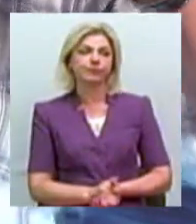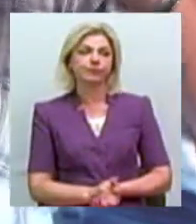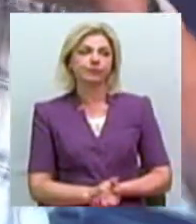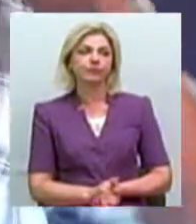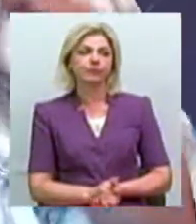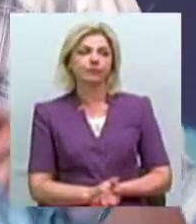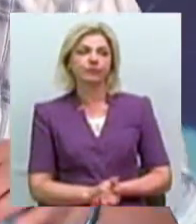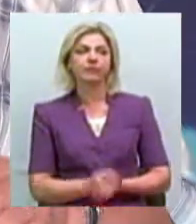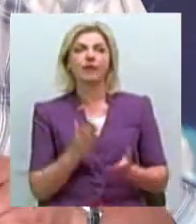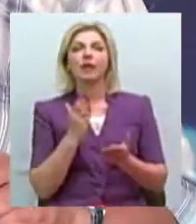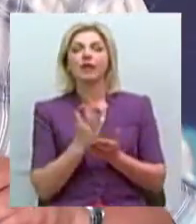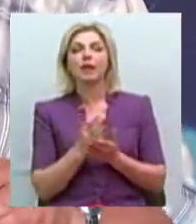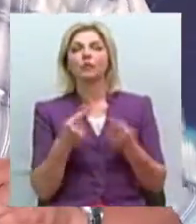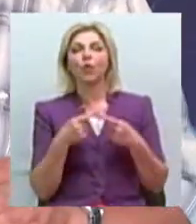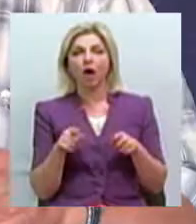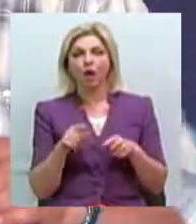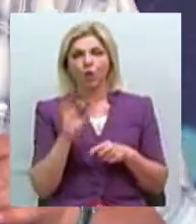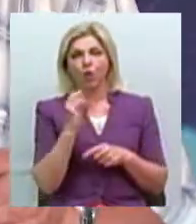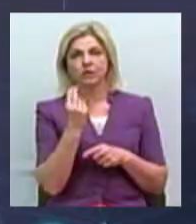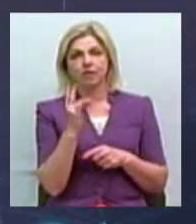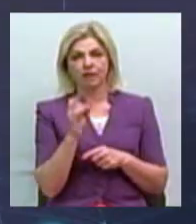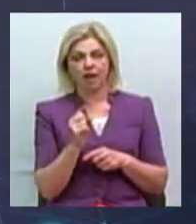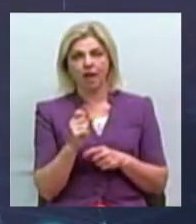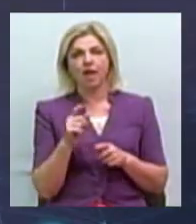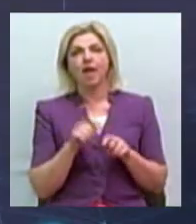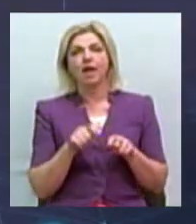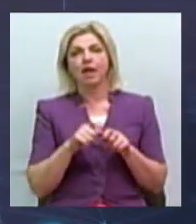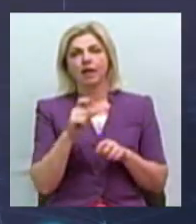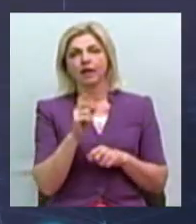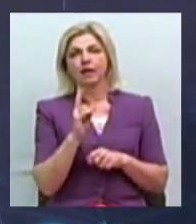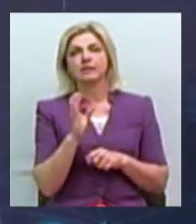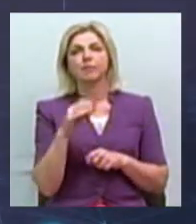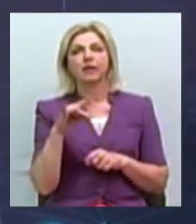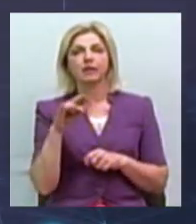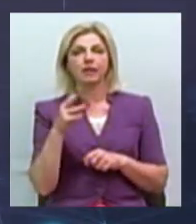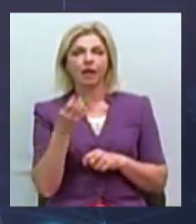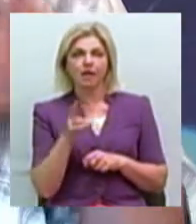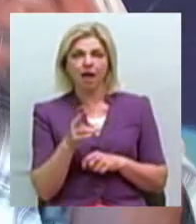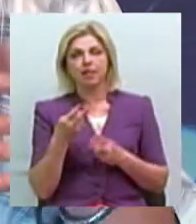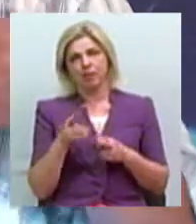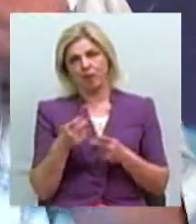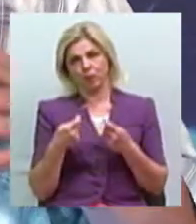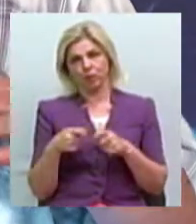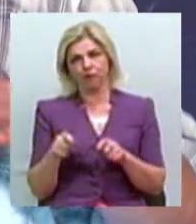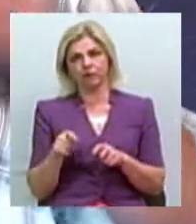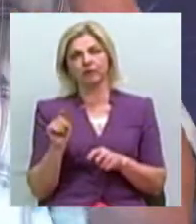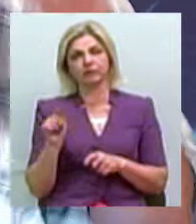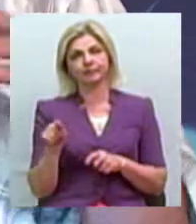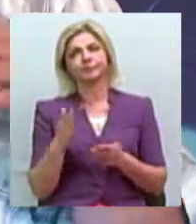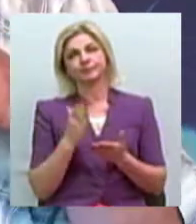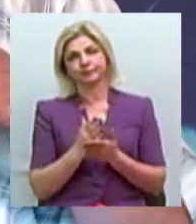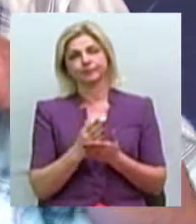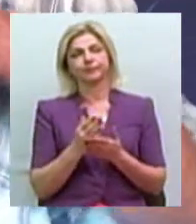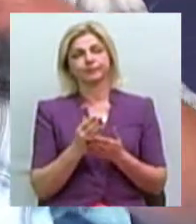оценка, так. Называется экспертная грошовая оценка, она для продажи. Там есть